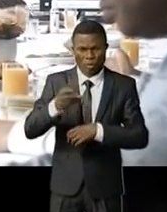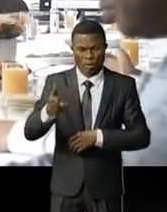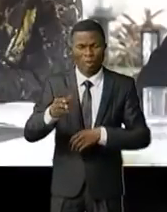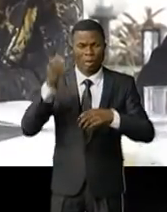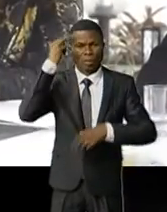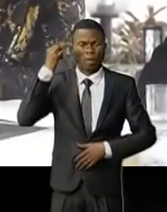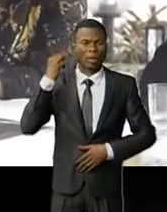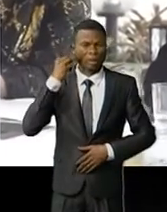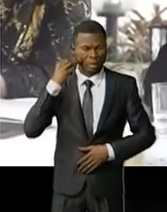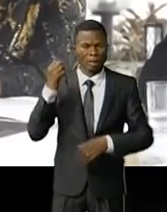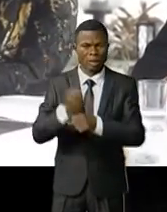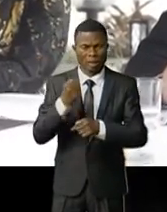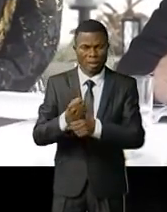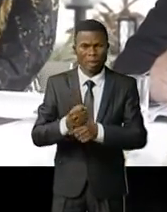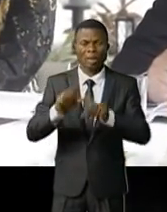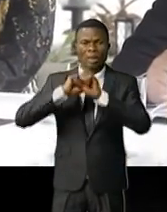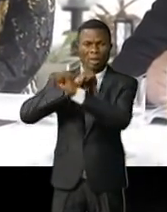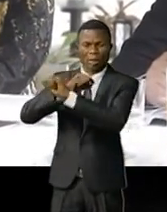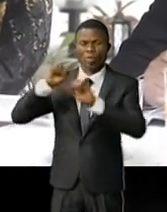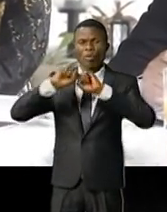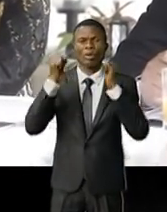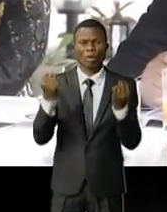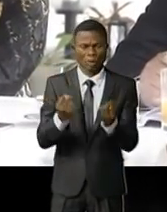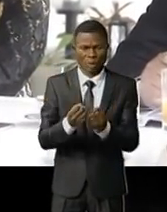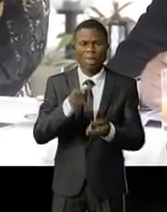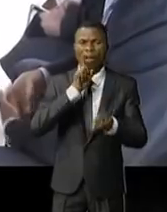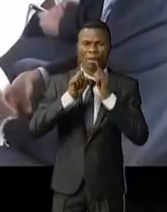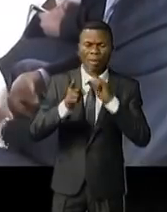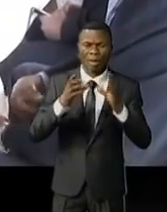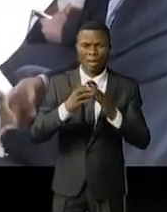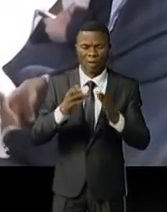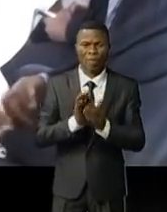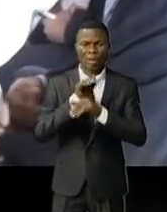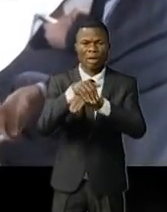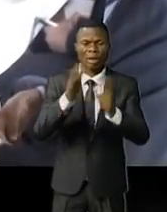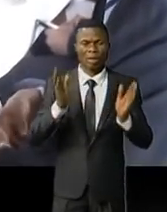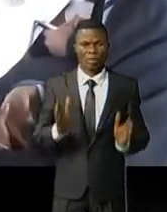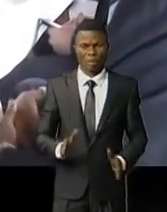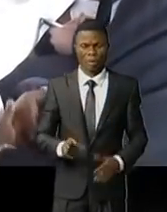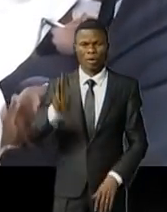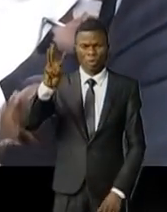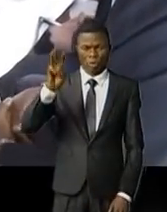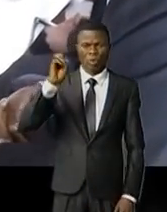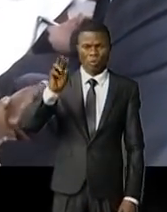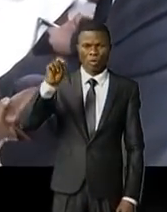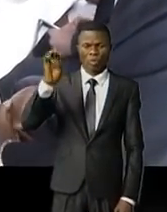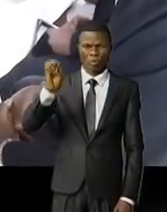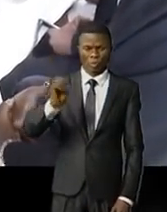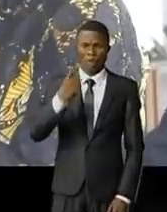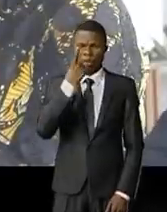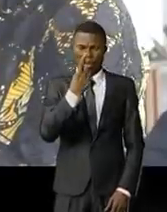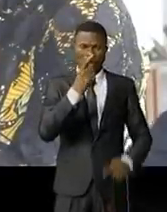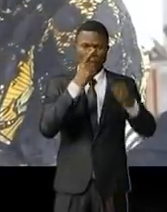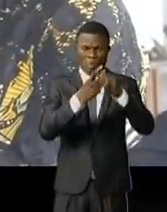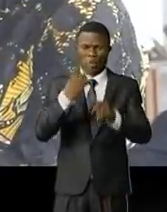la ministre de l'Emploi, Travail et Prévention sociale a échangé avec les participants de One Plus One, 1 plus 1.